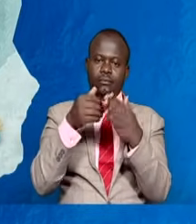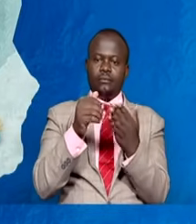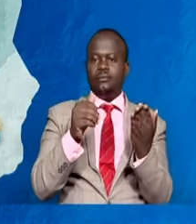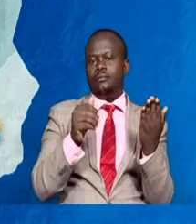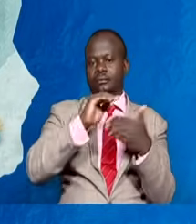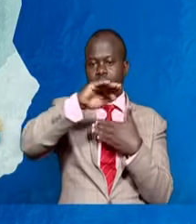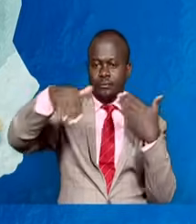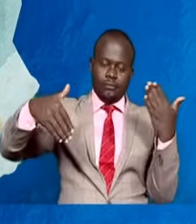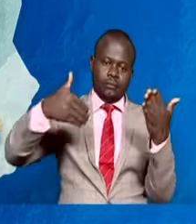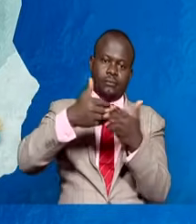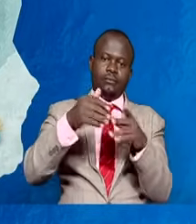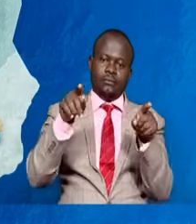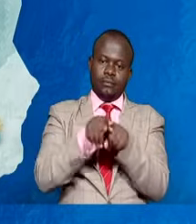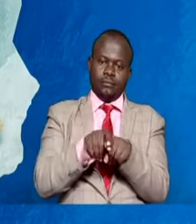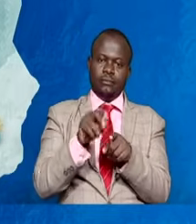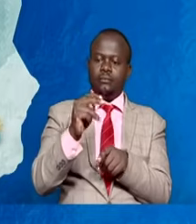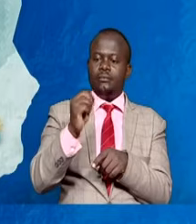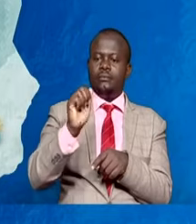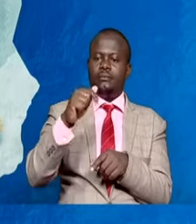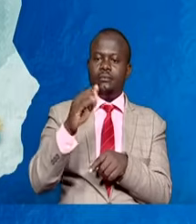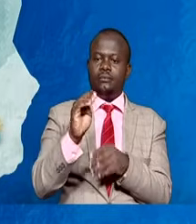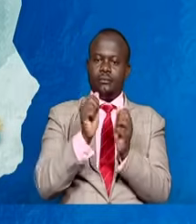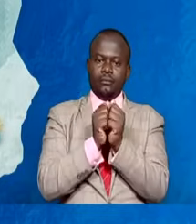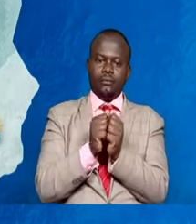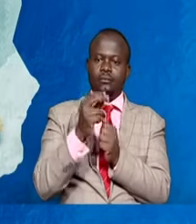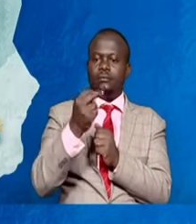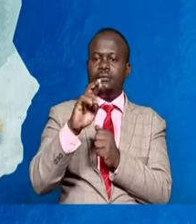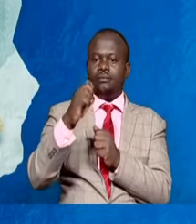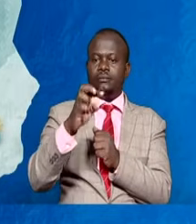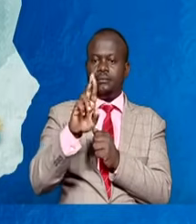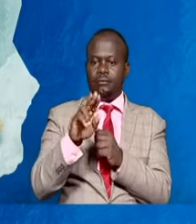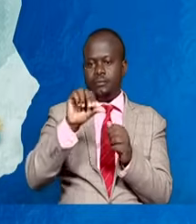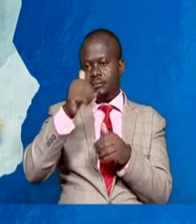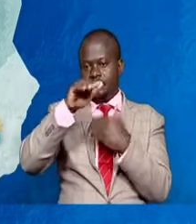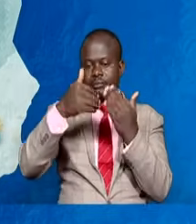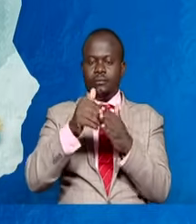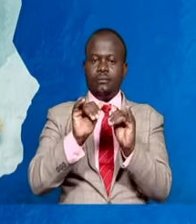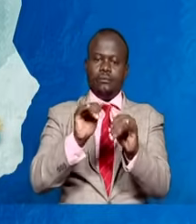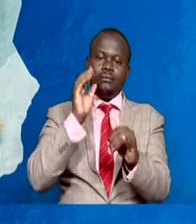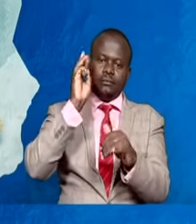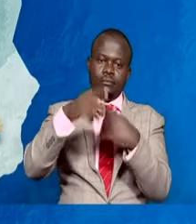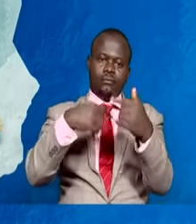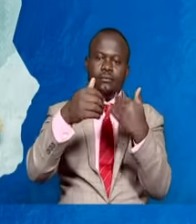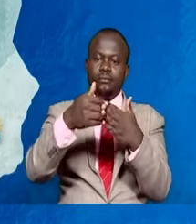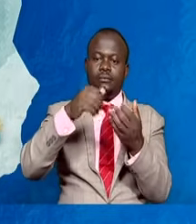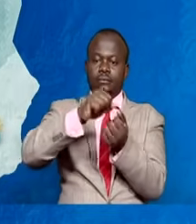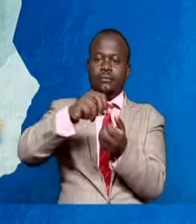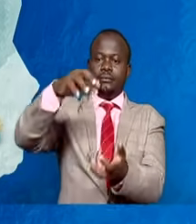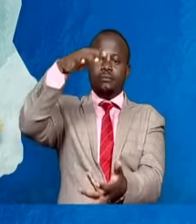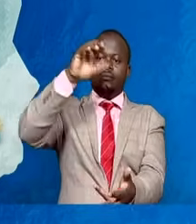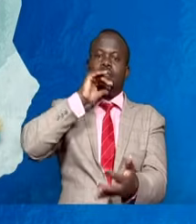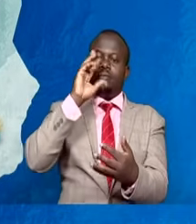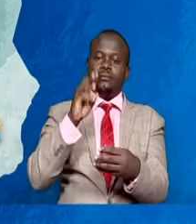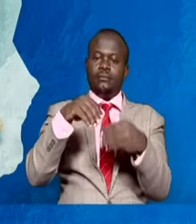y'uburengerazuba yose kimwe na Nyamagabe na Nyaruguru mu ntara y'amajyepfo ahandi hose hasigaye bazakomeza kugira ibicu byiganje